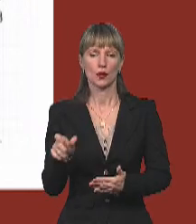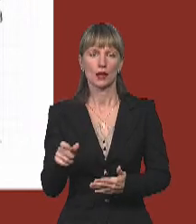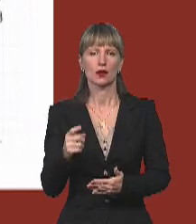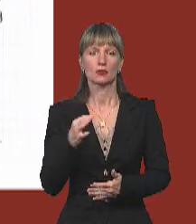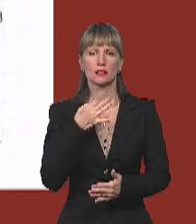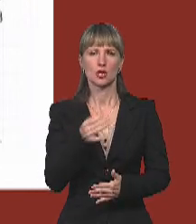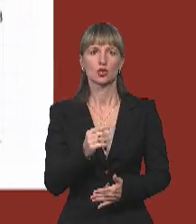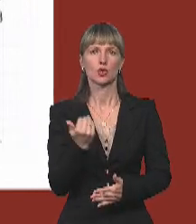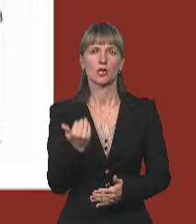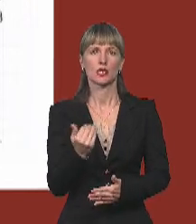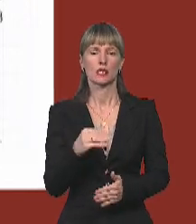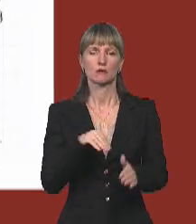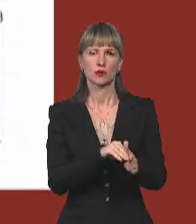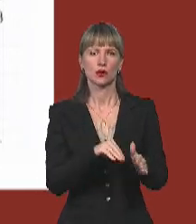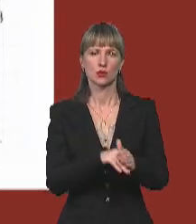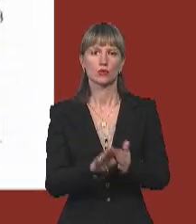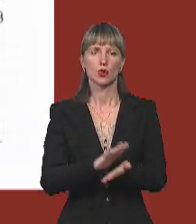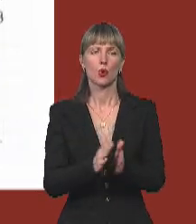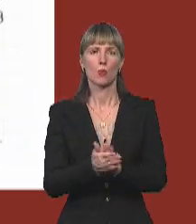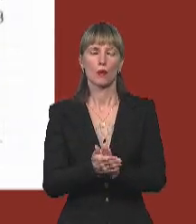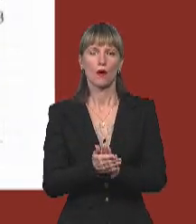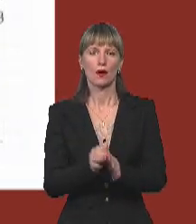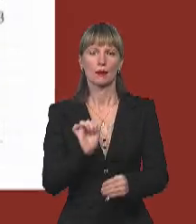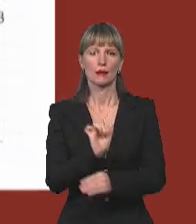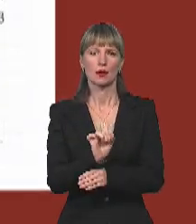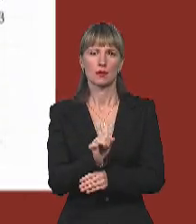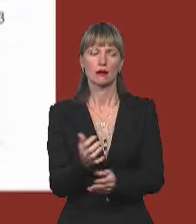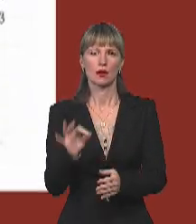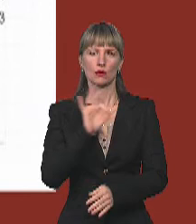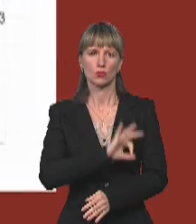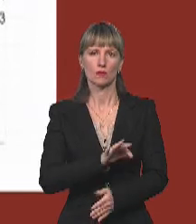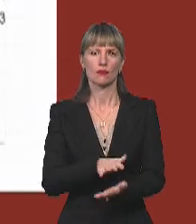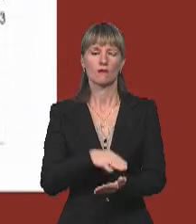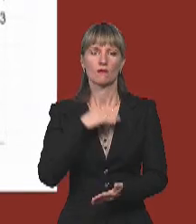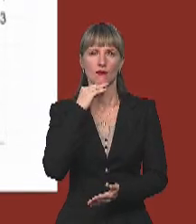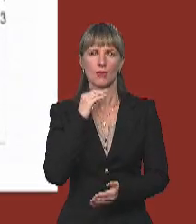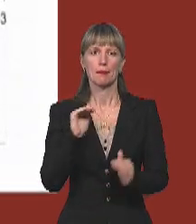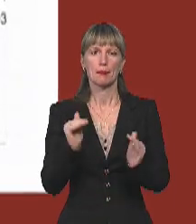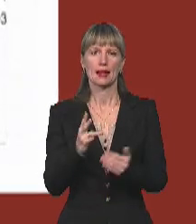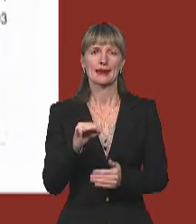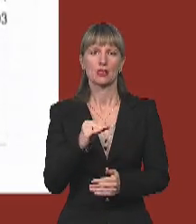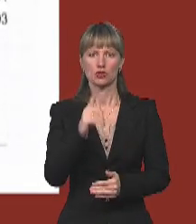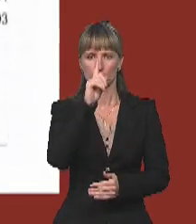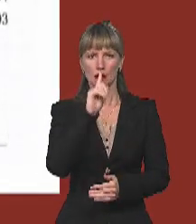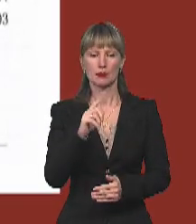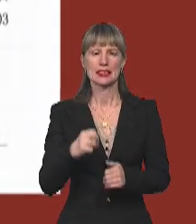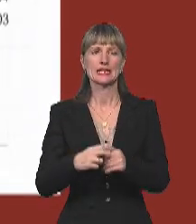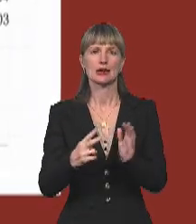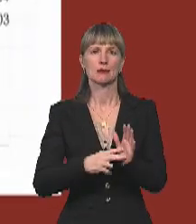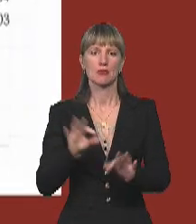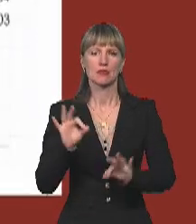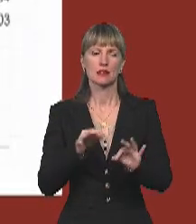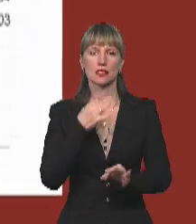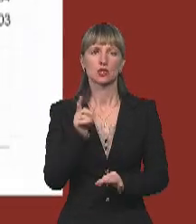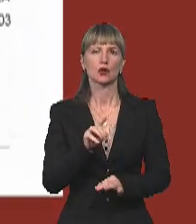що їхніх заощаджень за умови припинення отримання доходів – вистачить менше, ніж на місяць. 17%